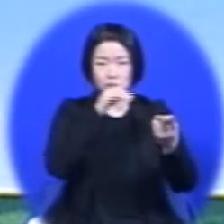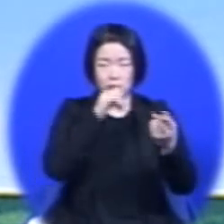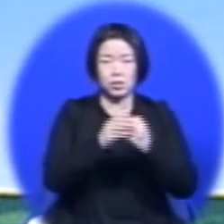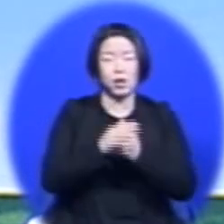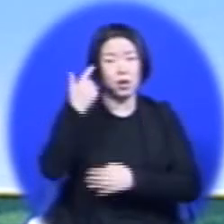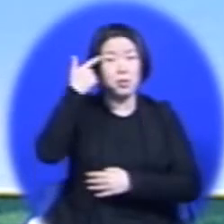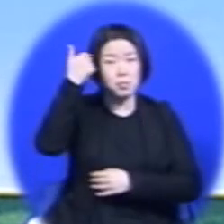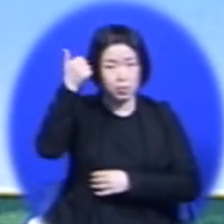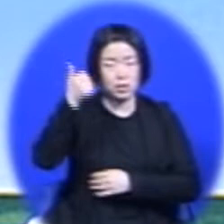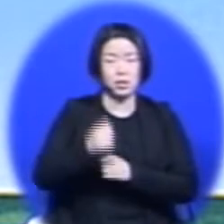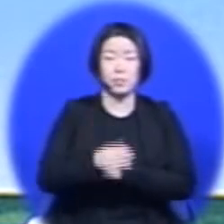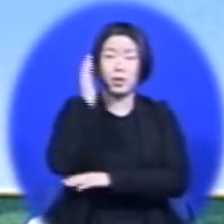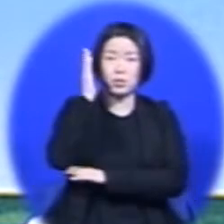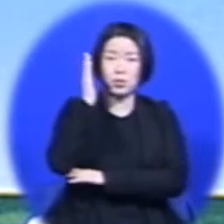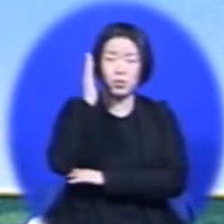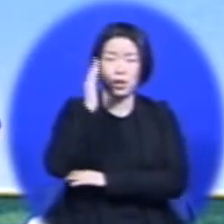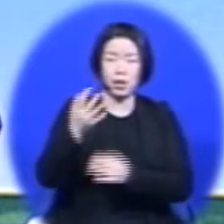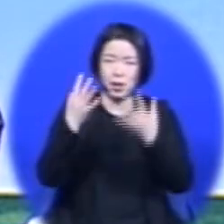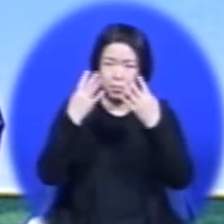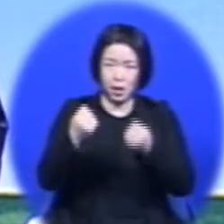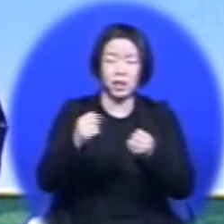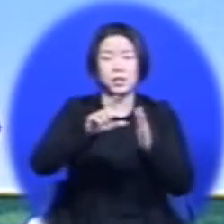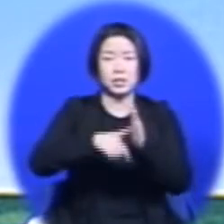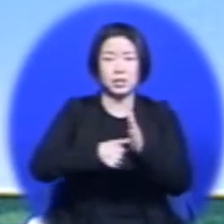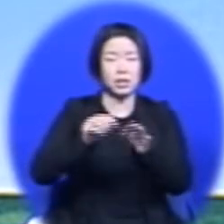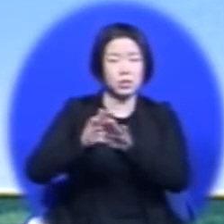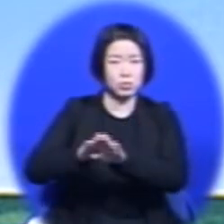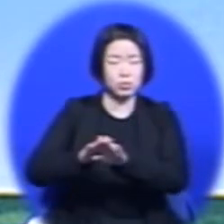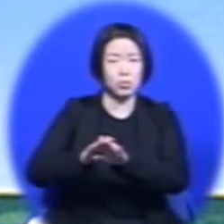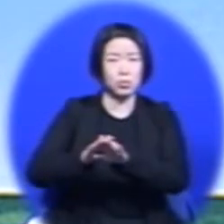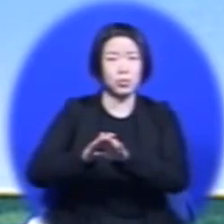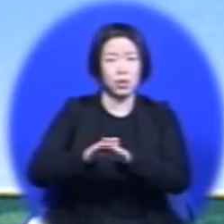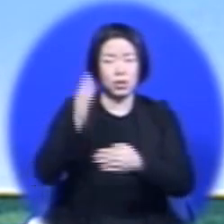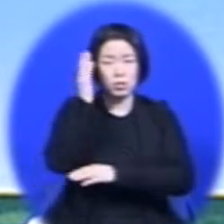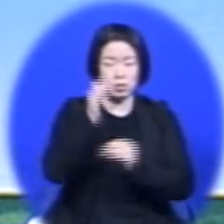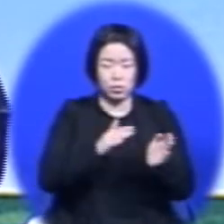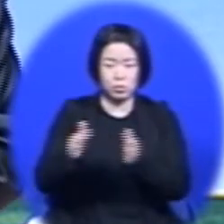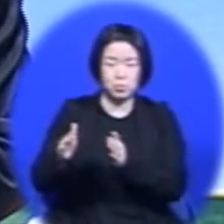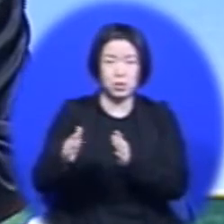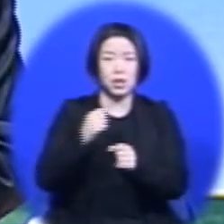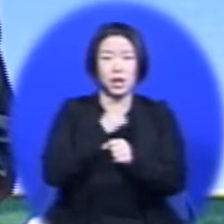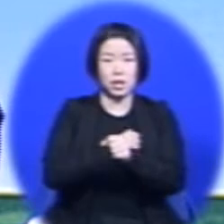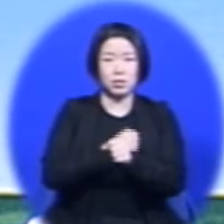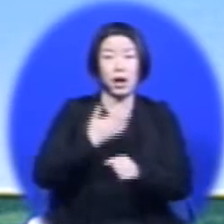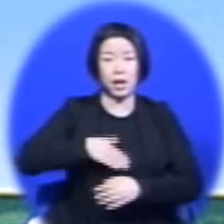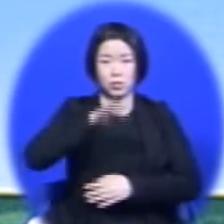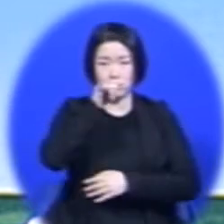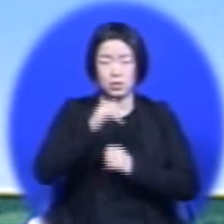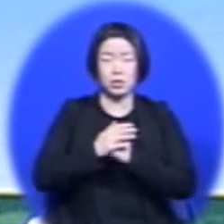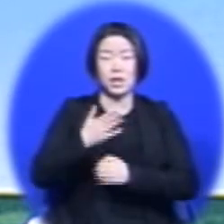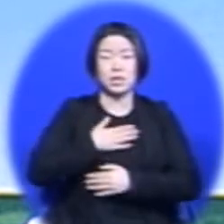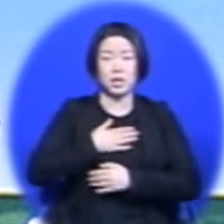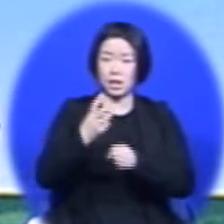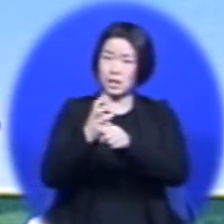목사님들은 설교에 상당히 큰 비중을 두고 설교 준비에 많은 시간을 보내는 것으로 알고 있습니다. 저는